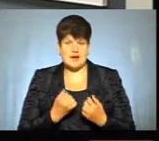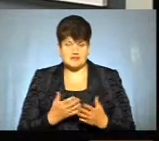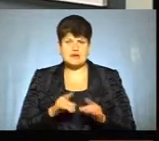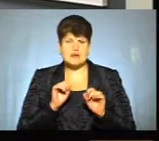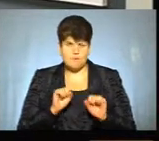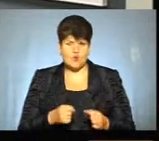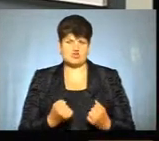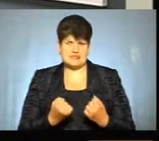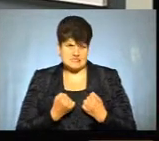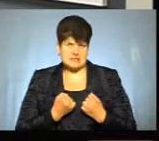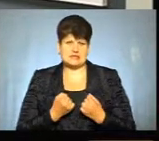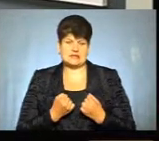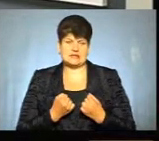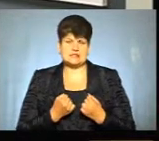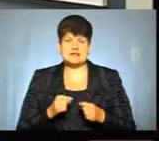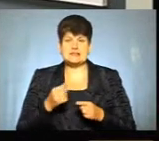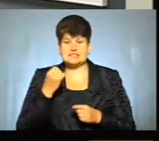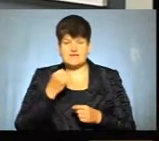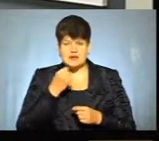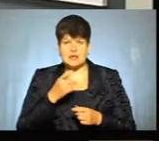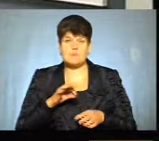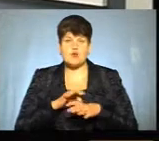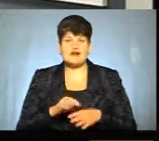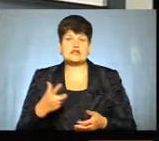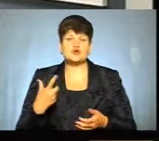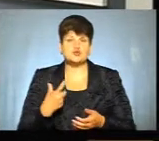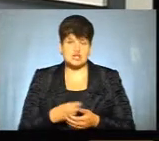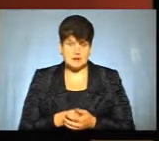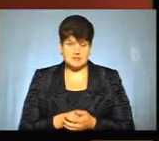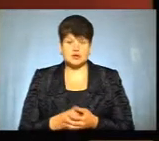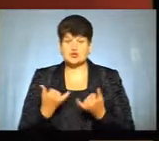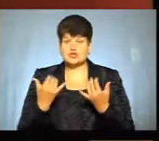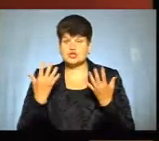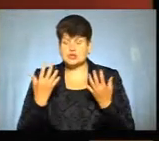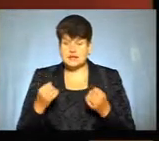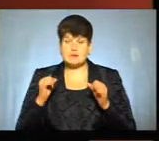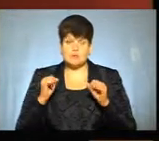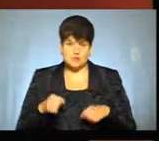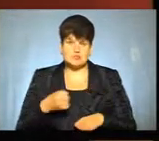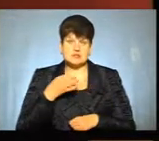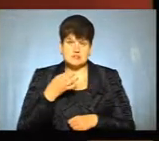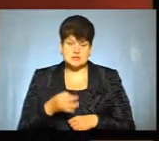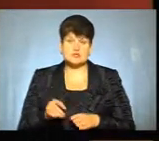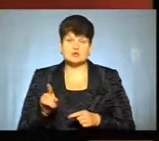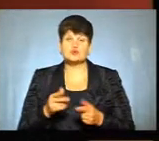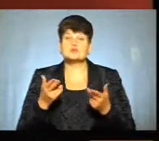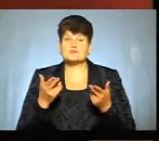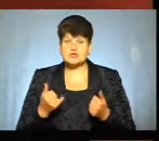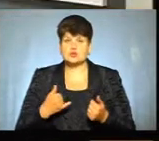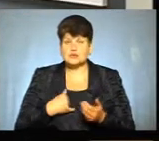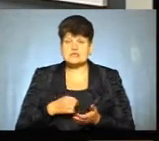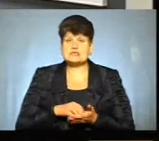можна захиститися від них завдяки проведенню щеплень. То на сьогоднішній день ми можемо сказати, що, звичайно, у нас